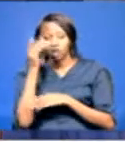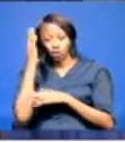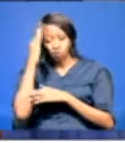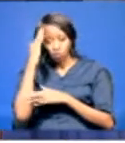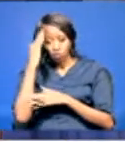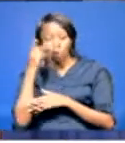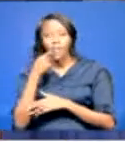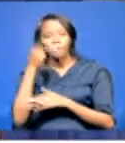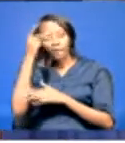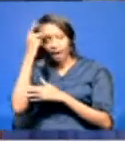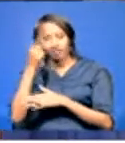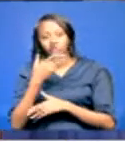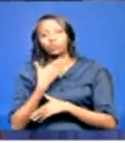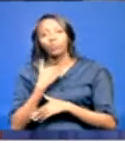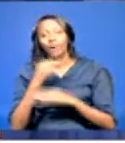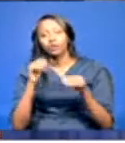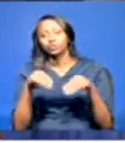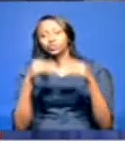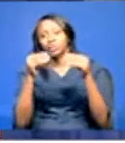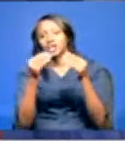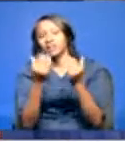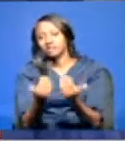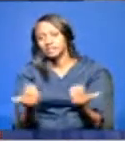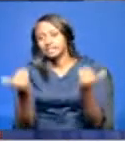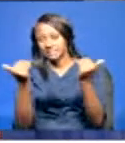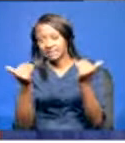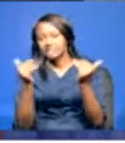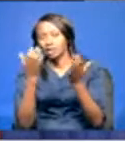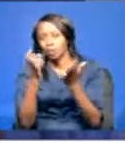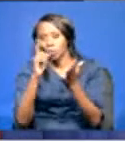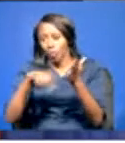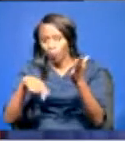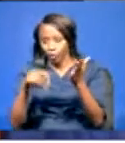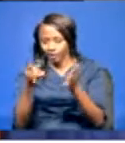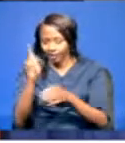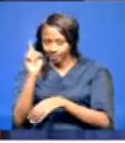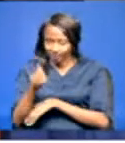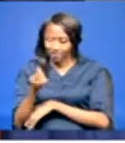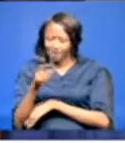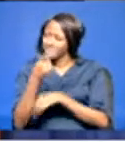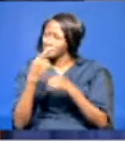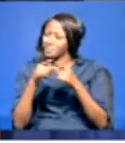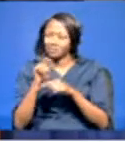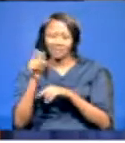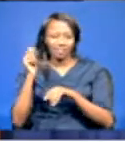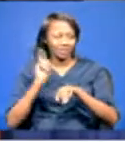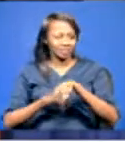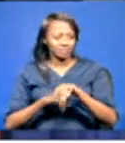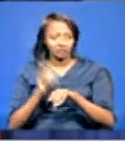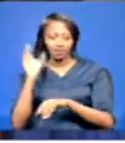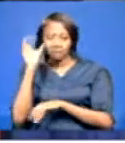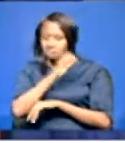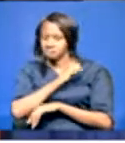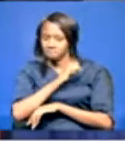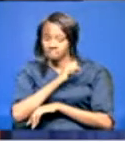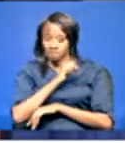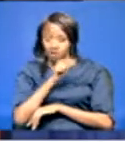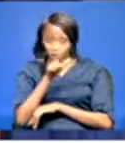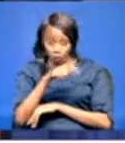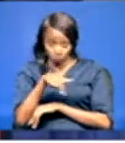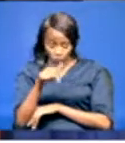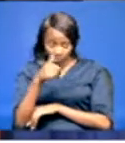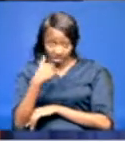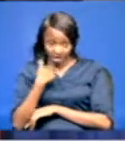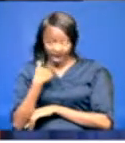give the children what they need, but sometimes they are not able to. So this is the reason why we as Upfield are committed